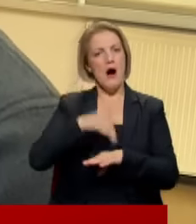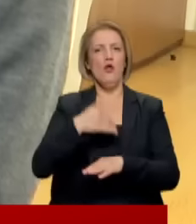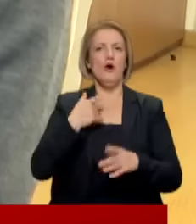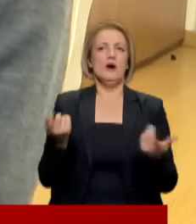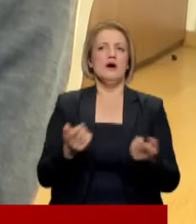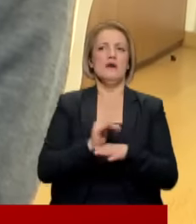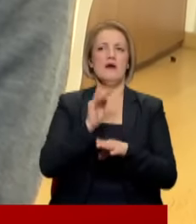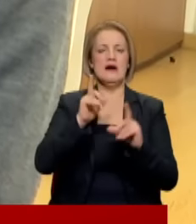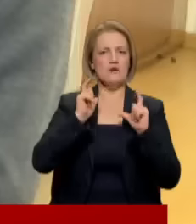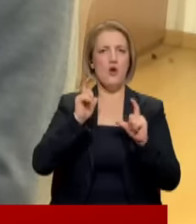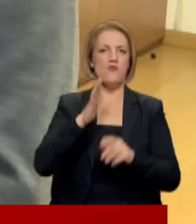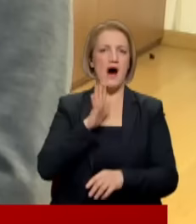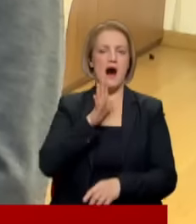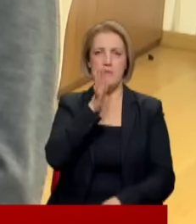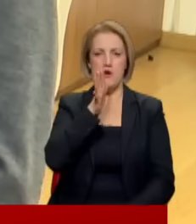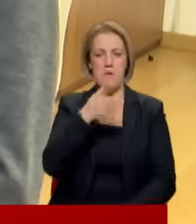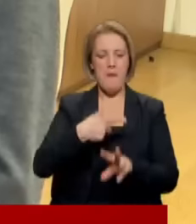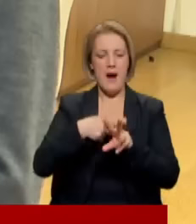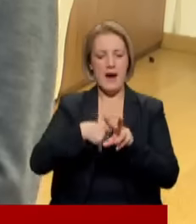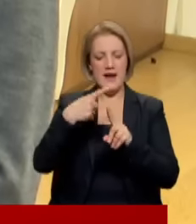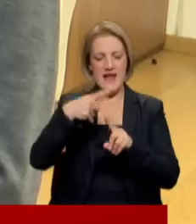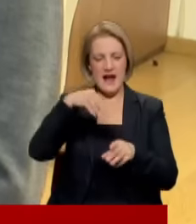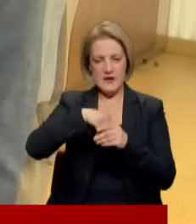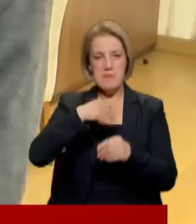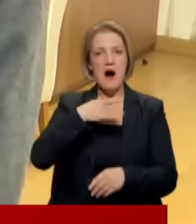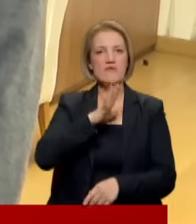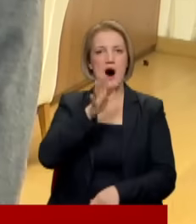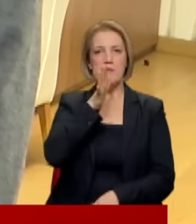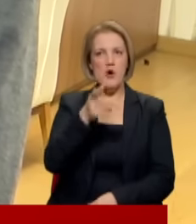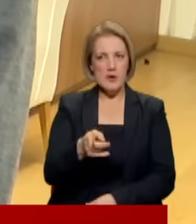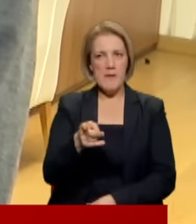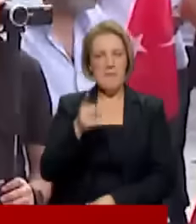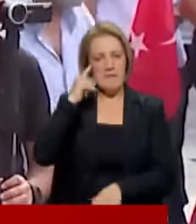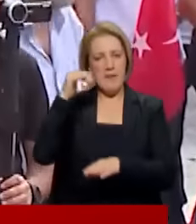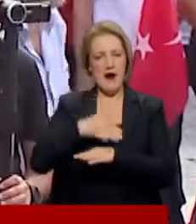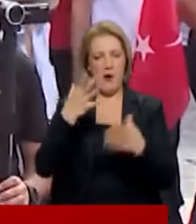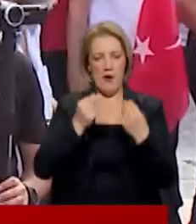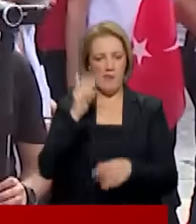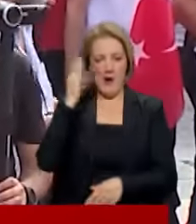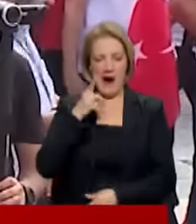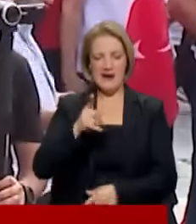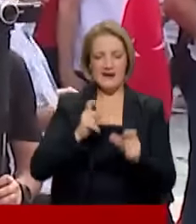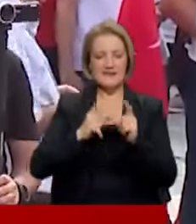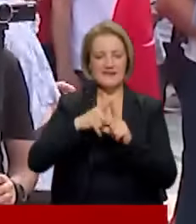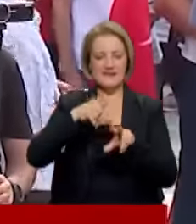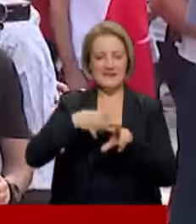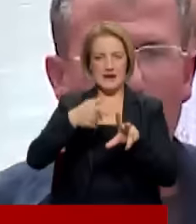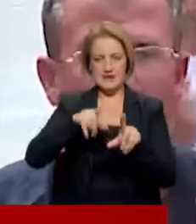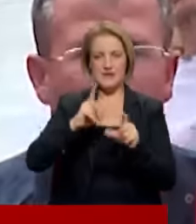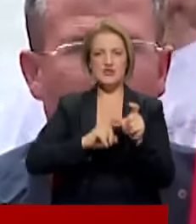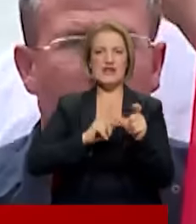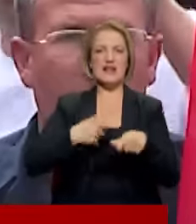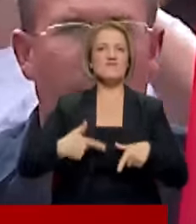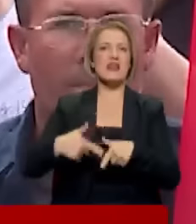yaşıyoruz sigortalımı var biliyordum ey'nin içerisinde kendimizi var biliyorduk mağdur olduğumuzu öğrendik staj ve Çıraklık sigortası mağdurları